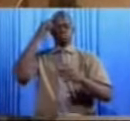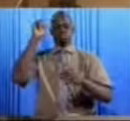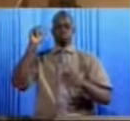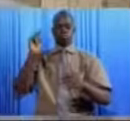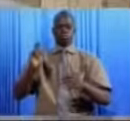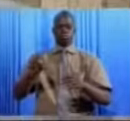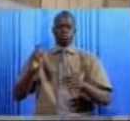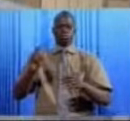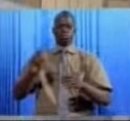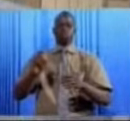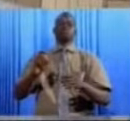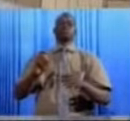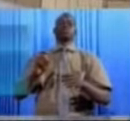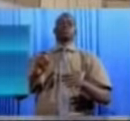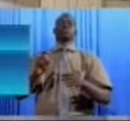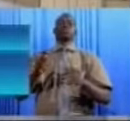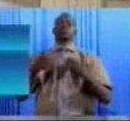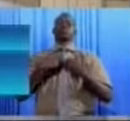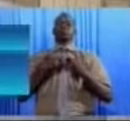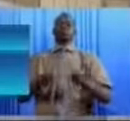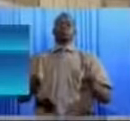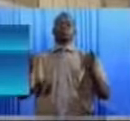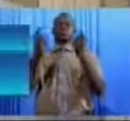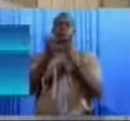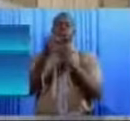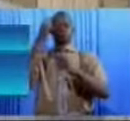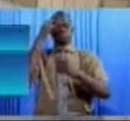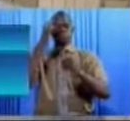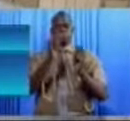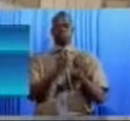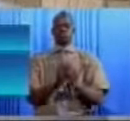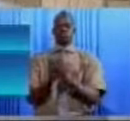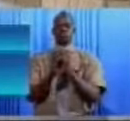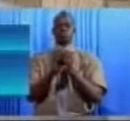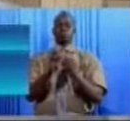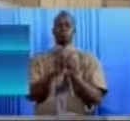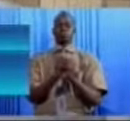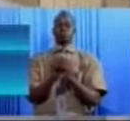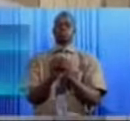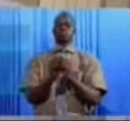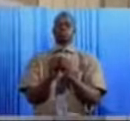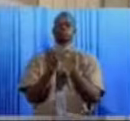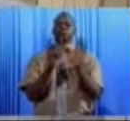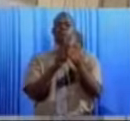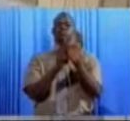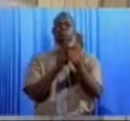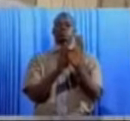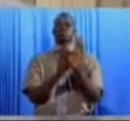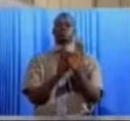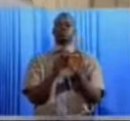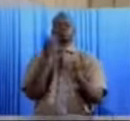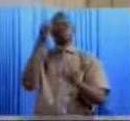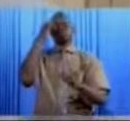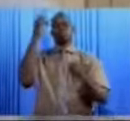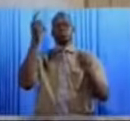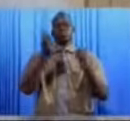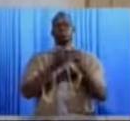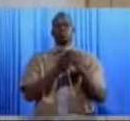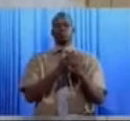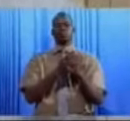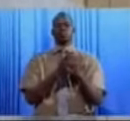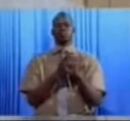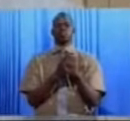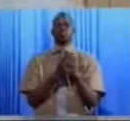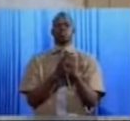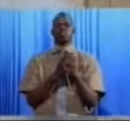de rené et ateliers pour l'ensemble des langues l'ensemble des partenaires des parties prenantes improbable une